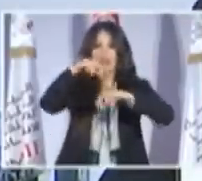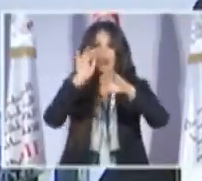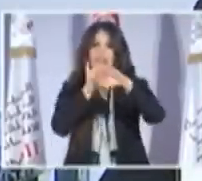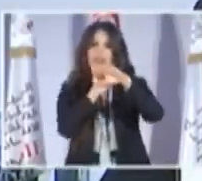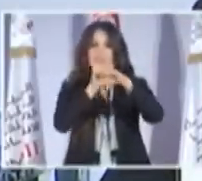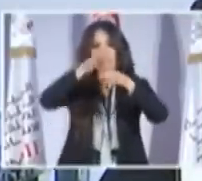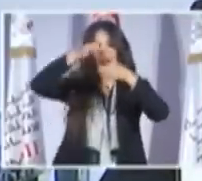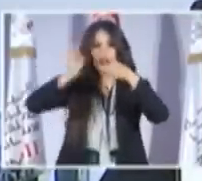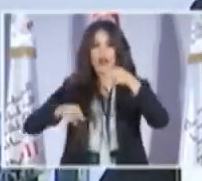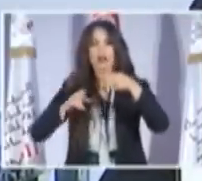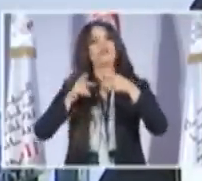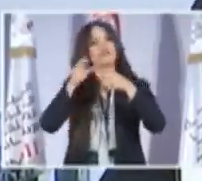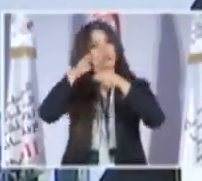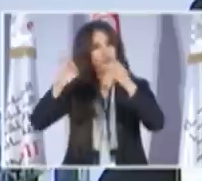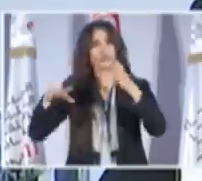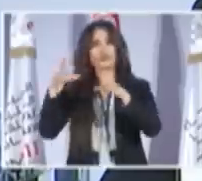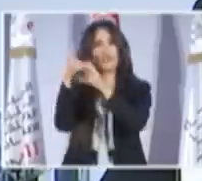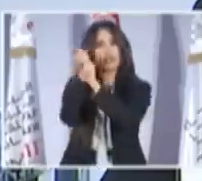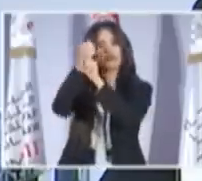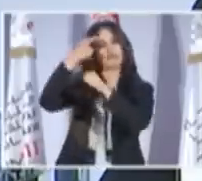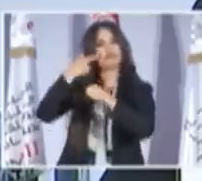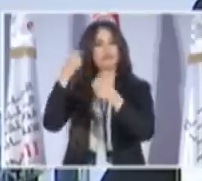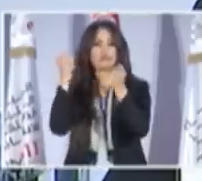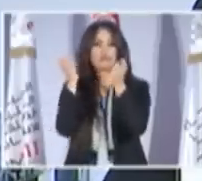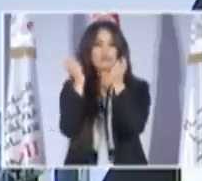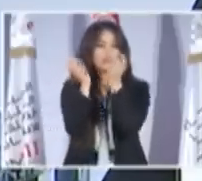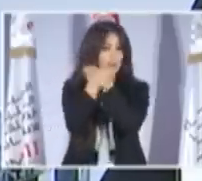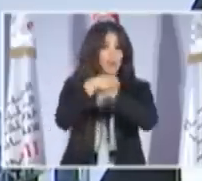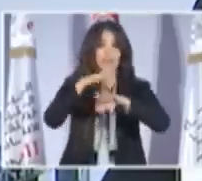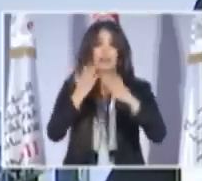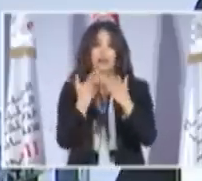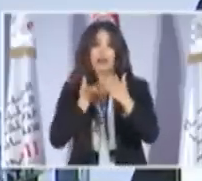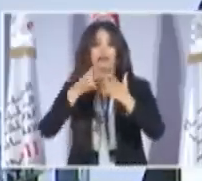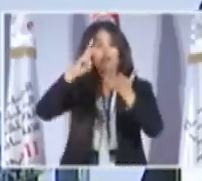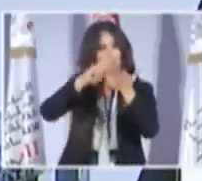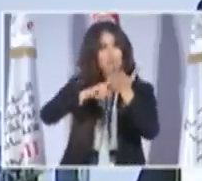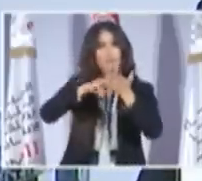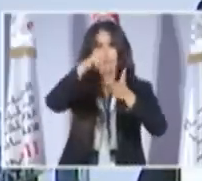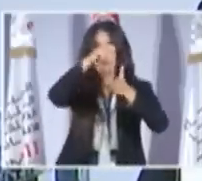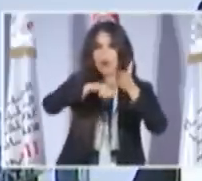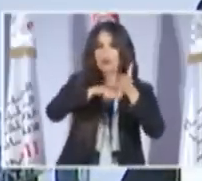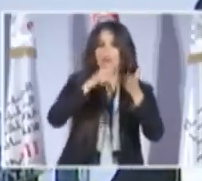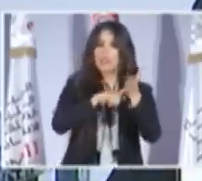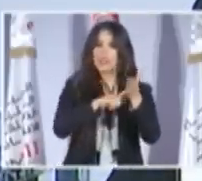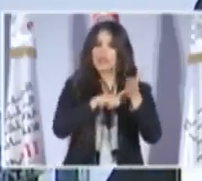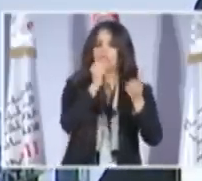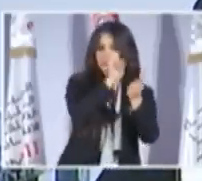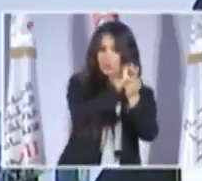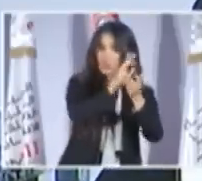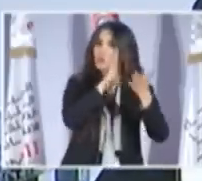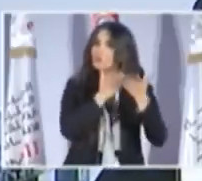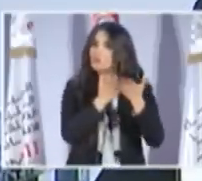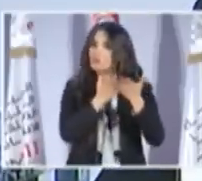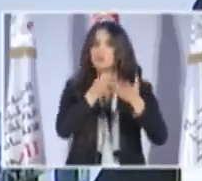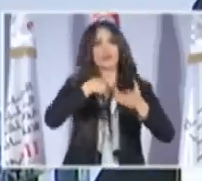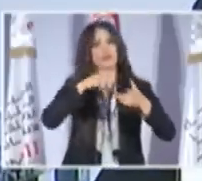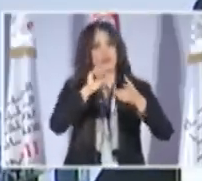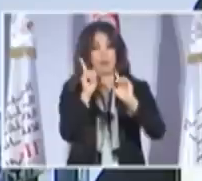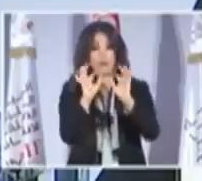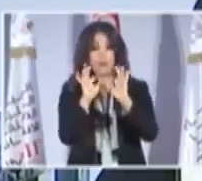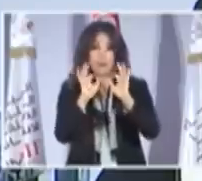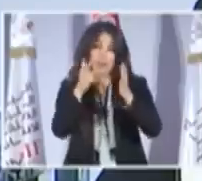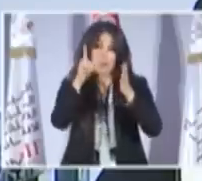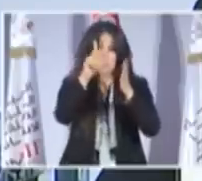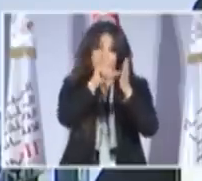تماما عن المعيار وجود مخالفه يساوي عقوبه هذا مش موجود بالنسبه